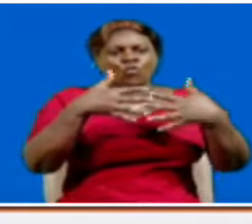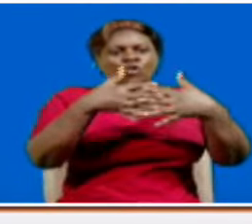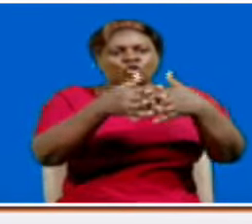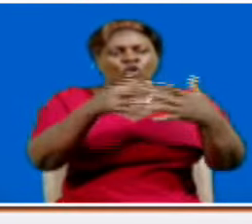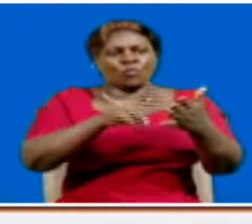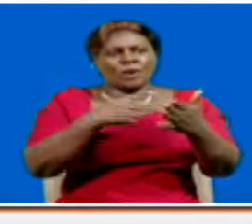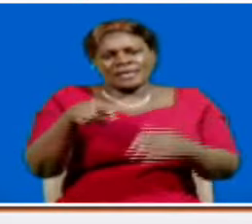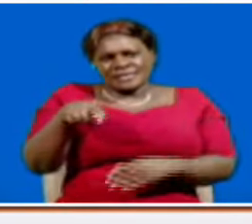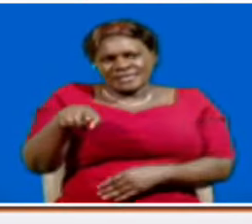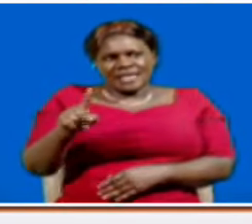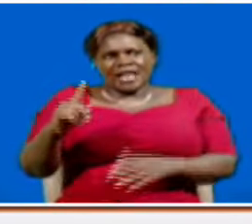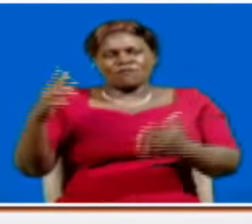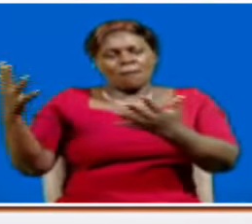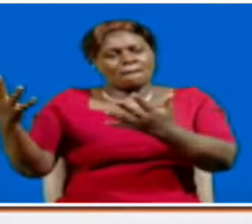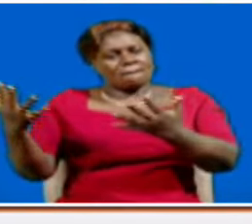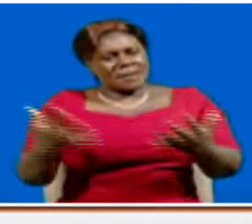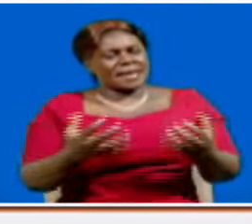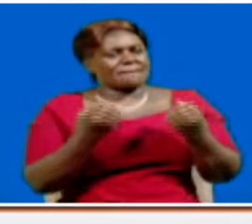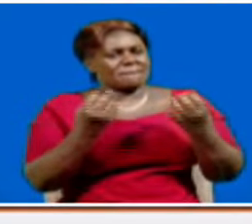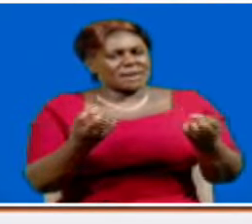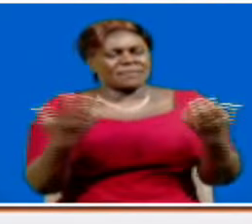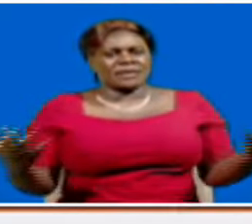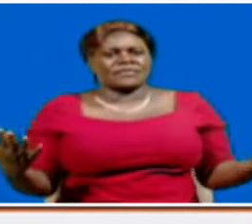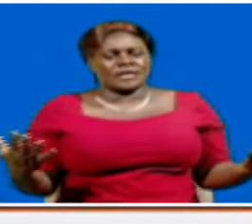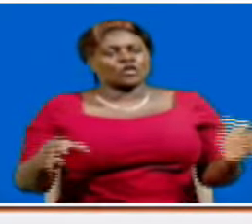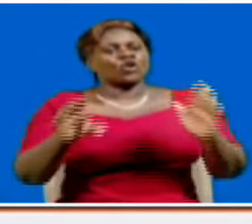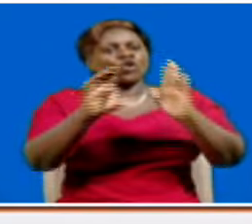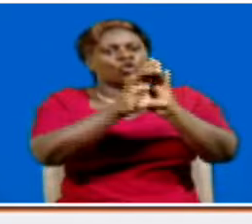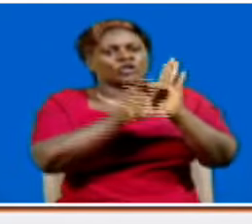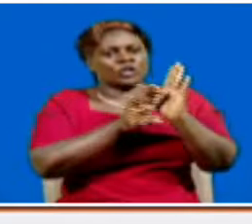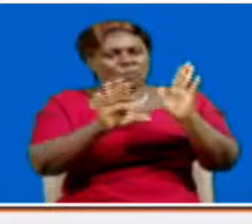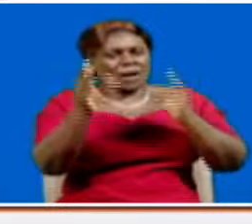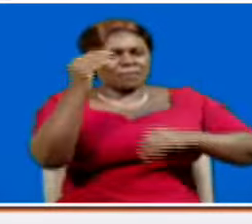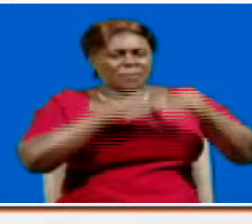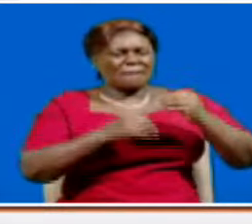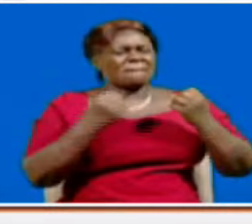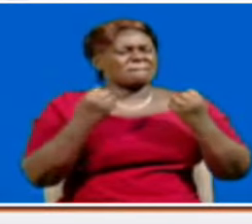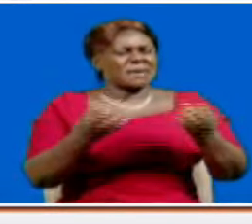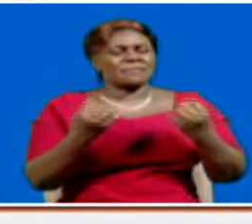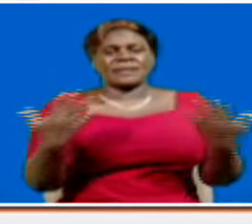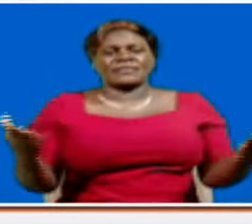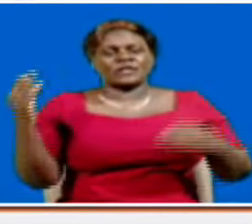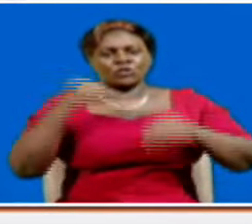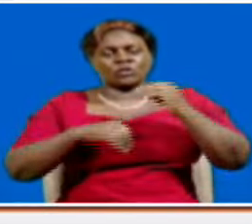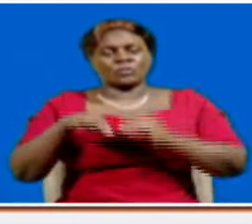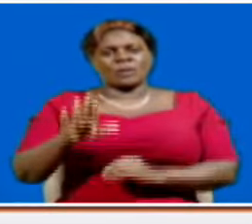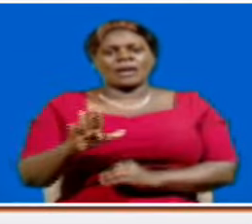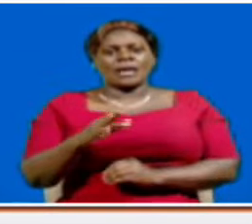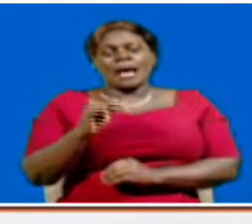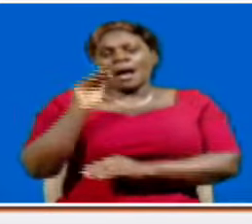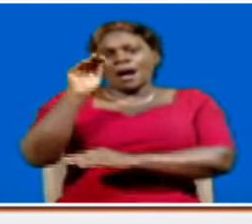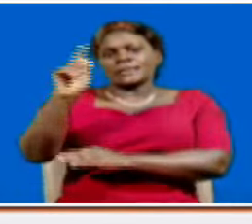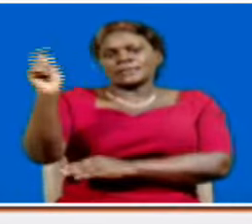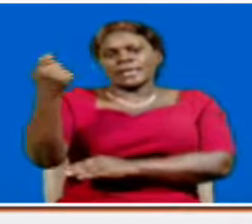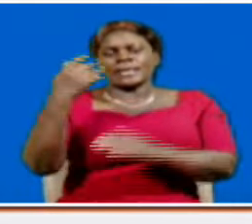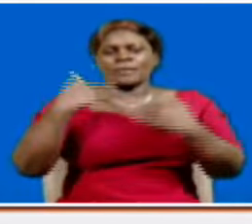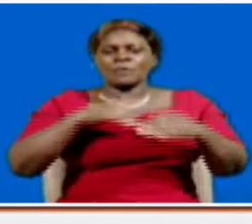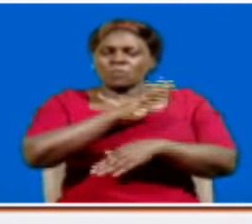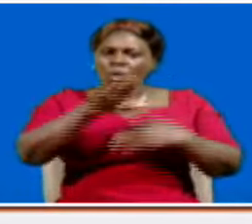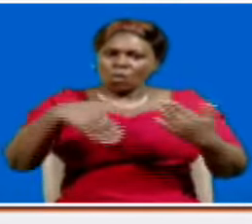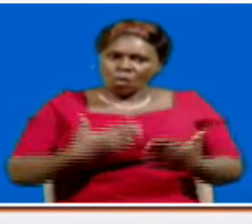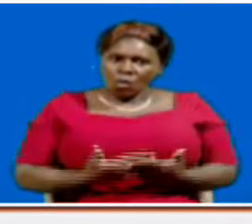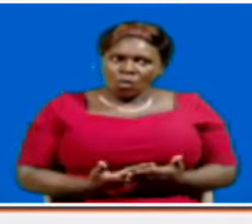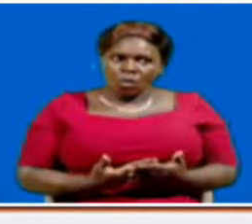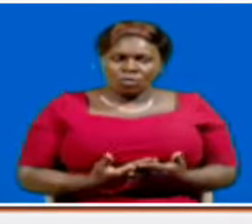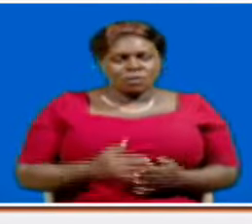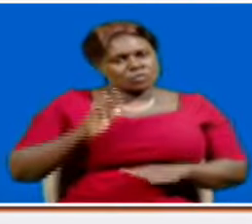Na kwa sababu yeye ametuletea mambo mingi, hata katiba alichangia, mambo mingi amechangia. Mimi naomba wa Kenya wote